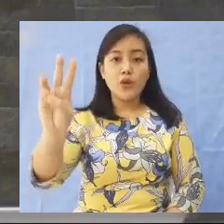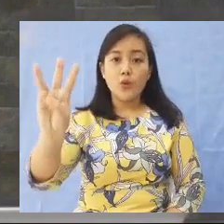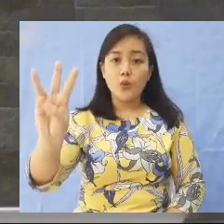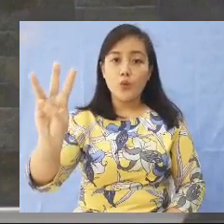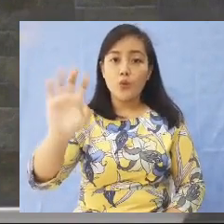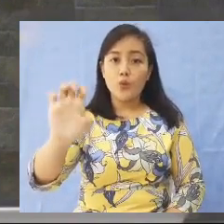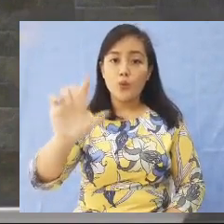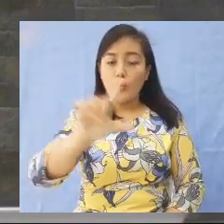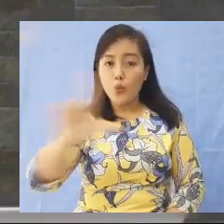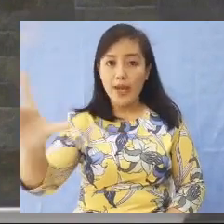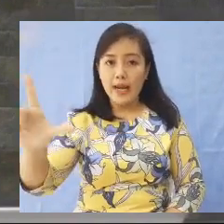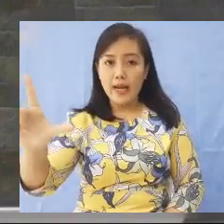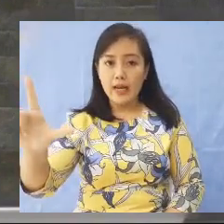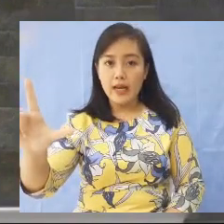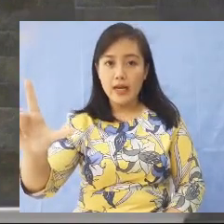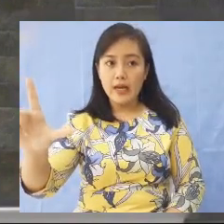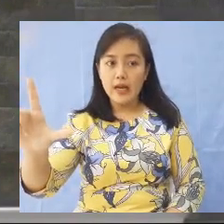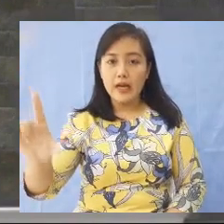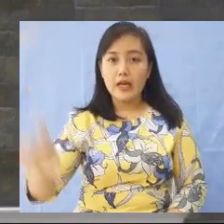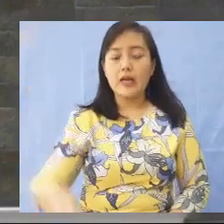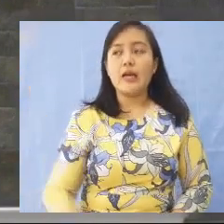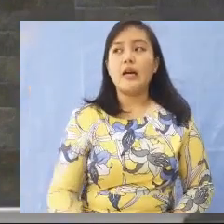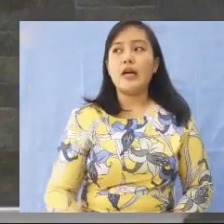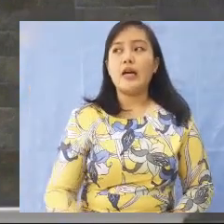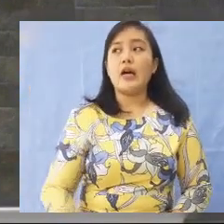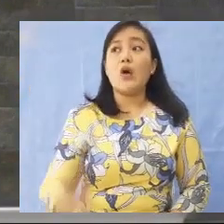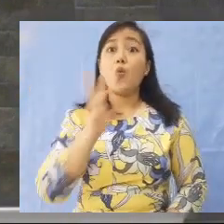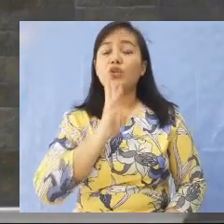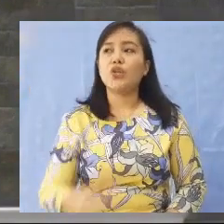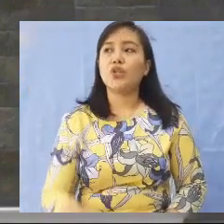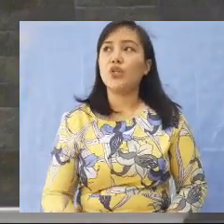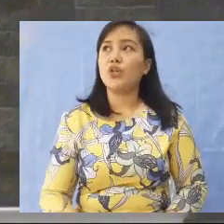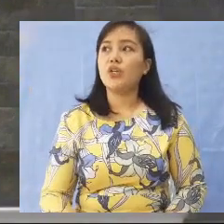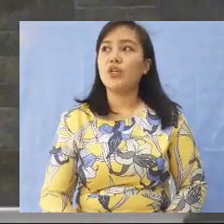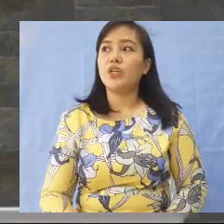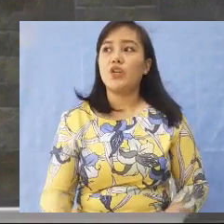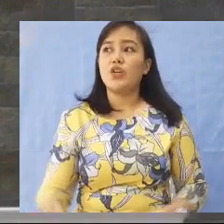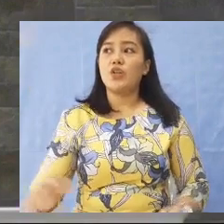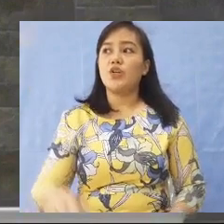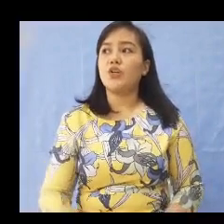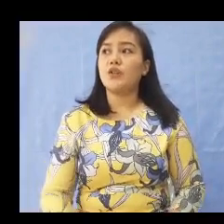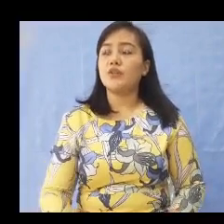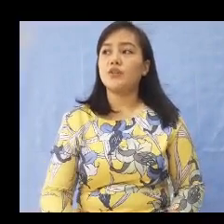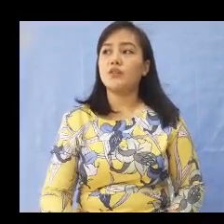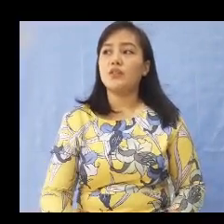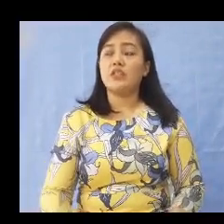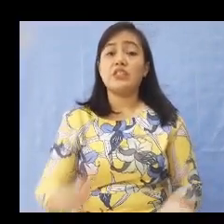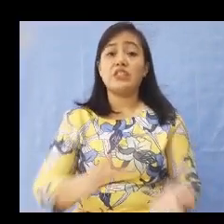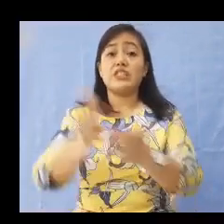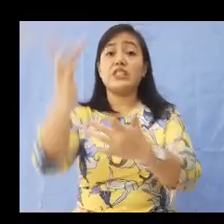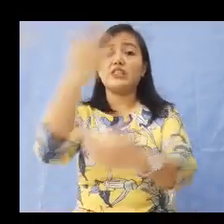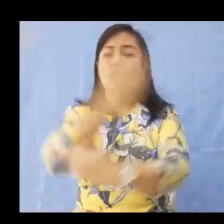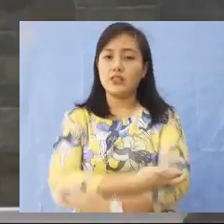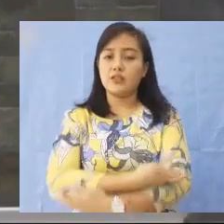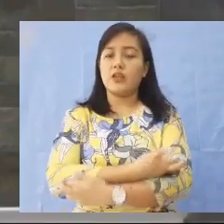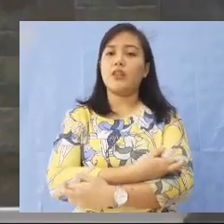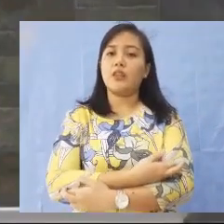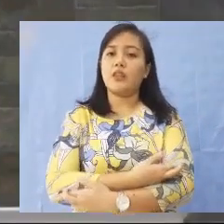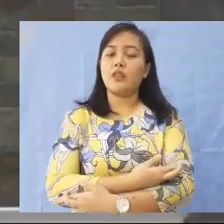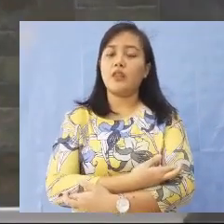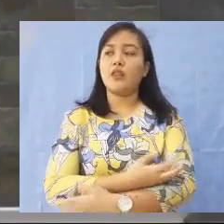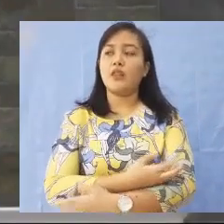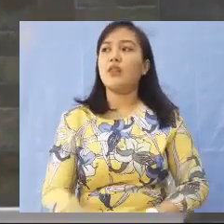So nasa territory po ng Samaria. So nakaupo po doon ang Panginoong Jesucristo upang siya po ay